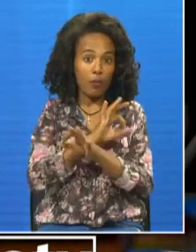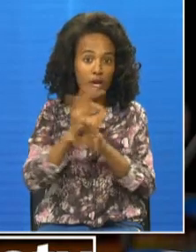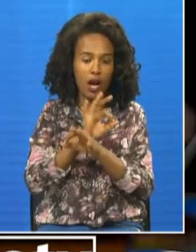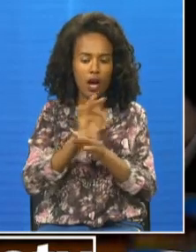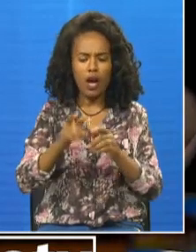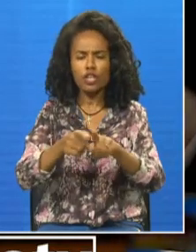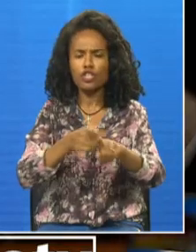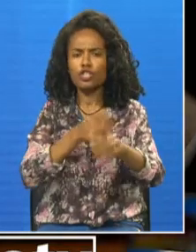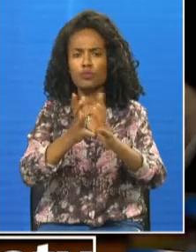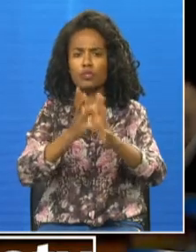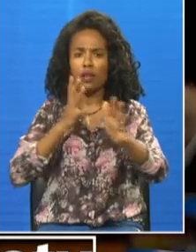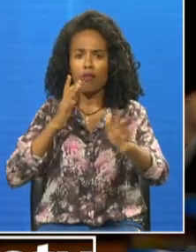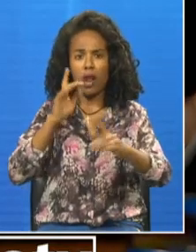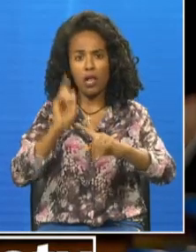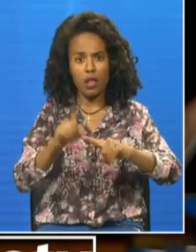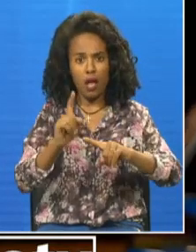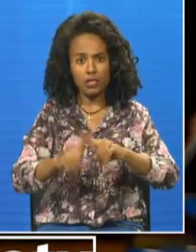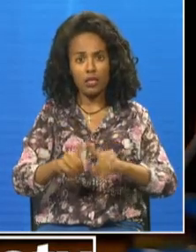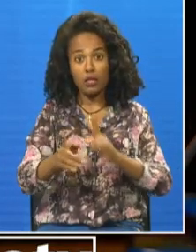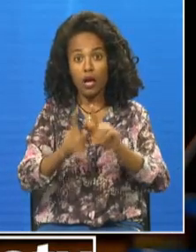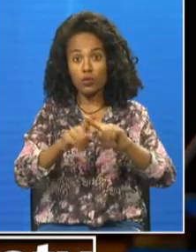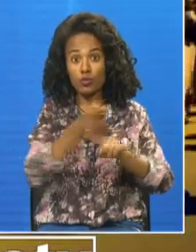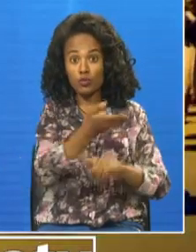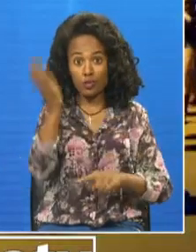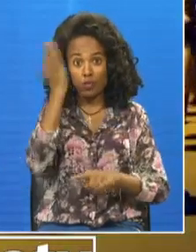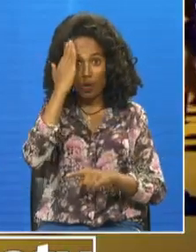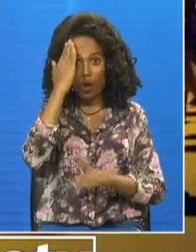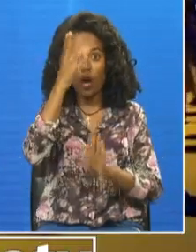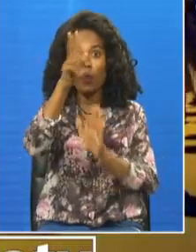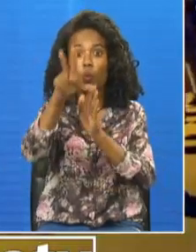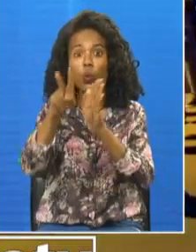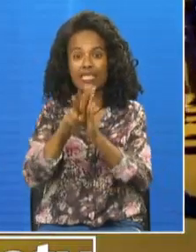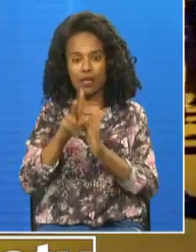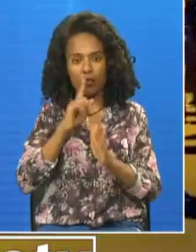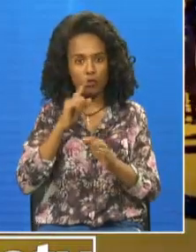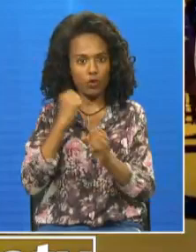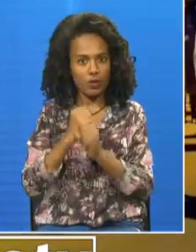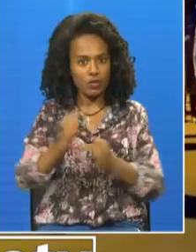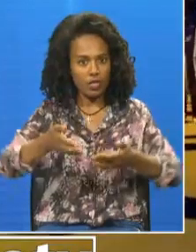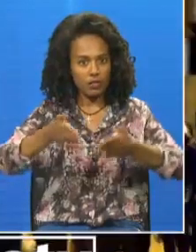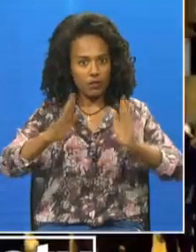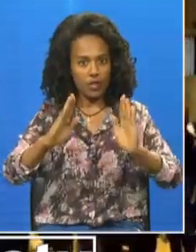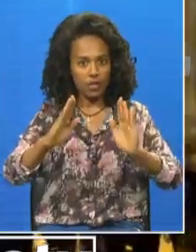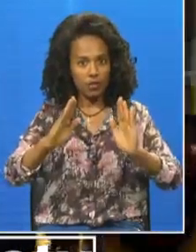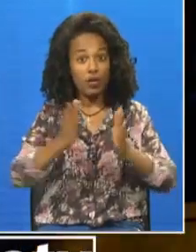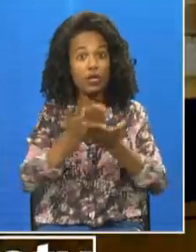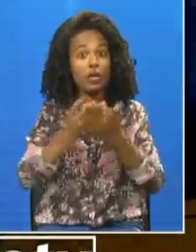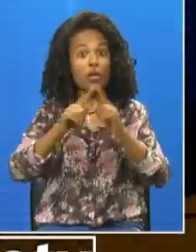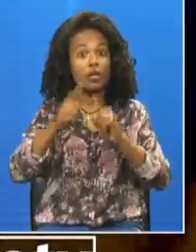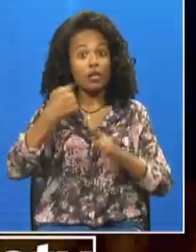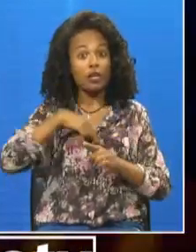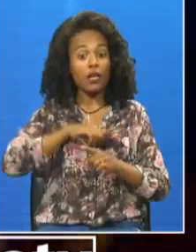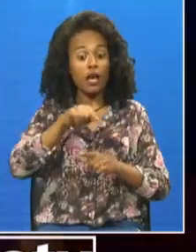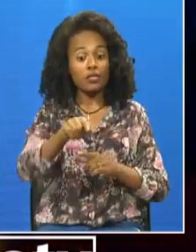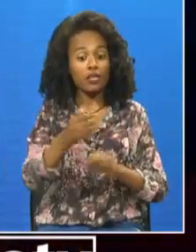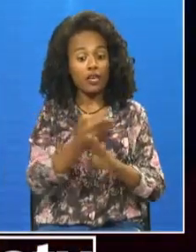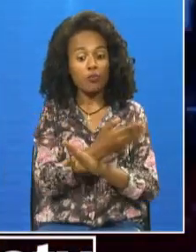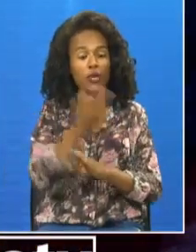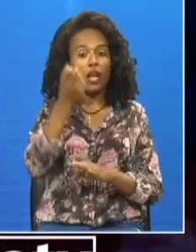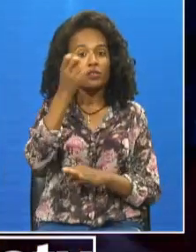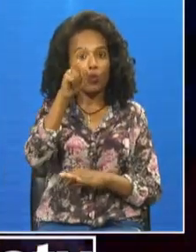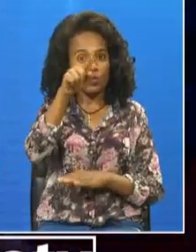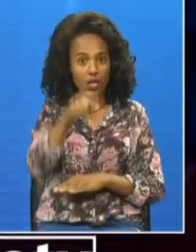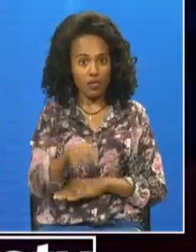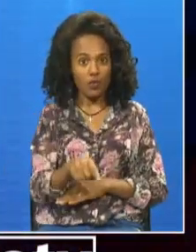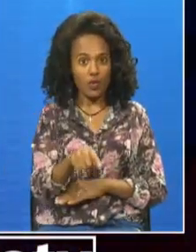በጣም ሰልፍ በሚታይባቸው አካባቢዎች ላይ አስፈላጊ ወይም ደግሞ በቂ የሚባል የትራንስፖርት አቅርቦት